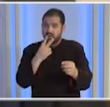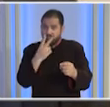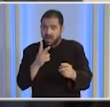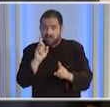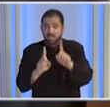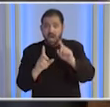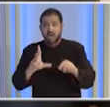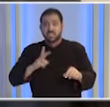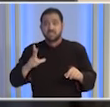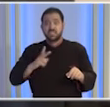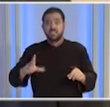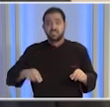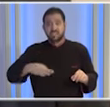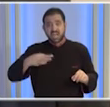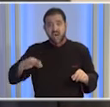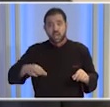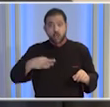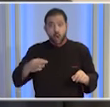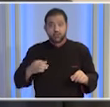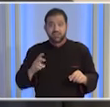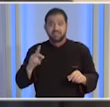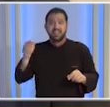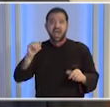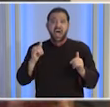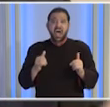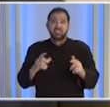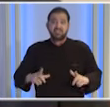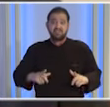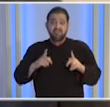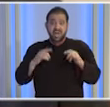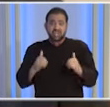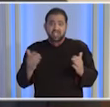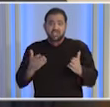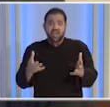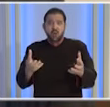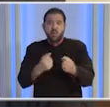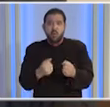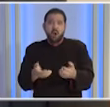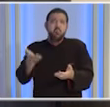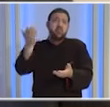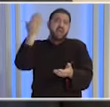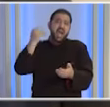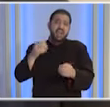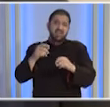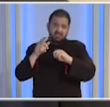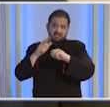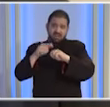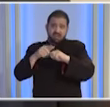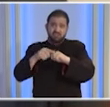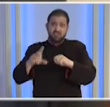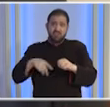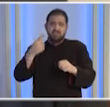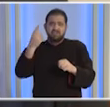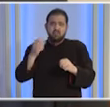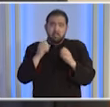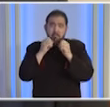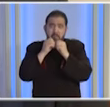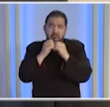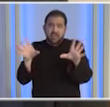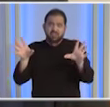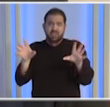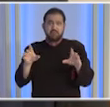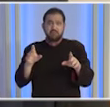asta conjucală care o au tinerii înainte de căsătorie, asta este o urgie, este o blemăție. Să văd dacă se